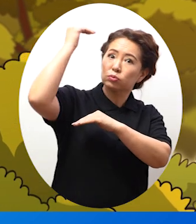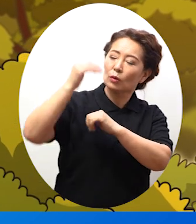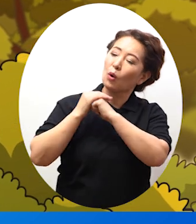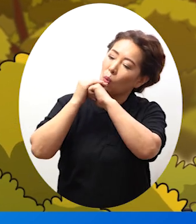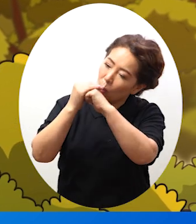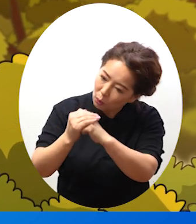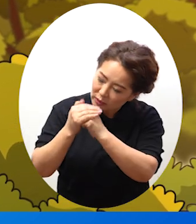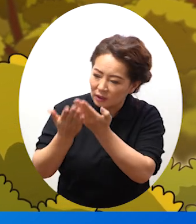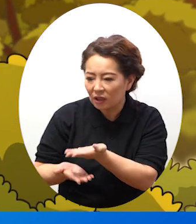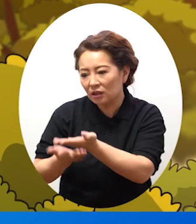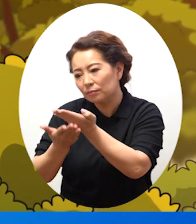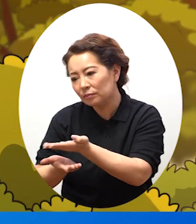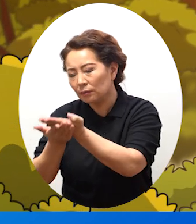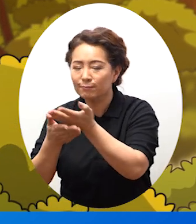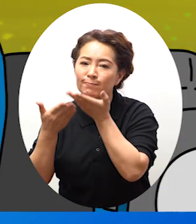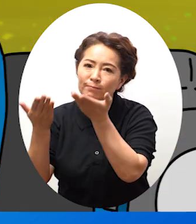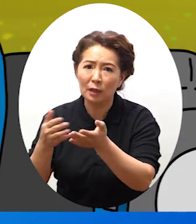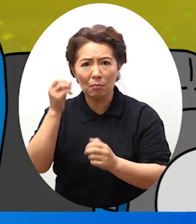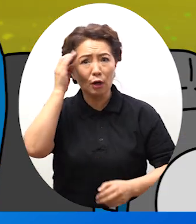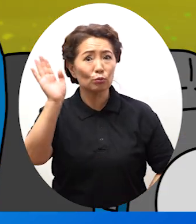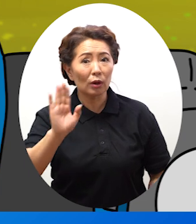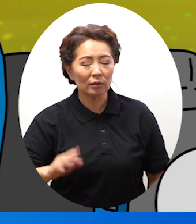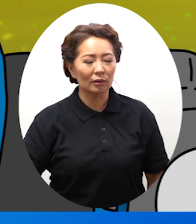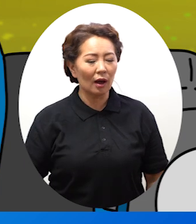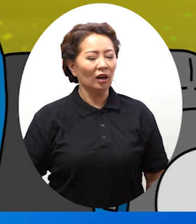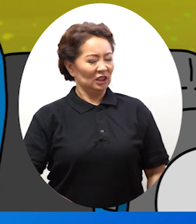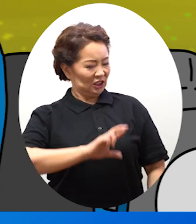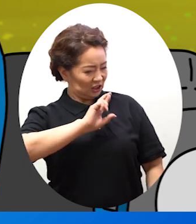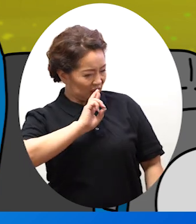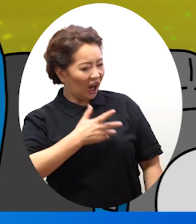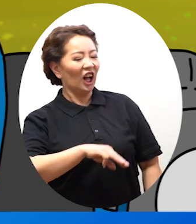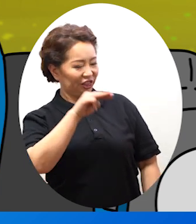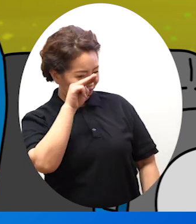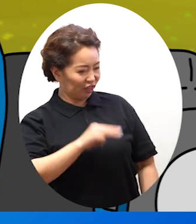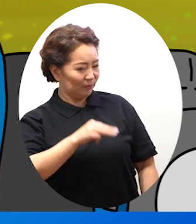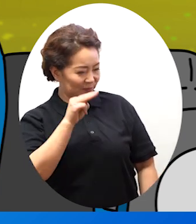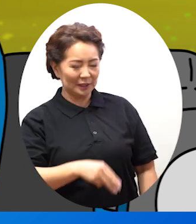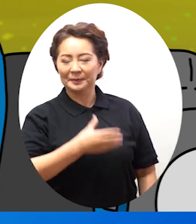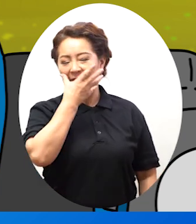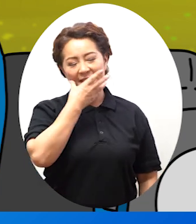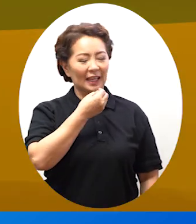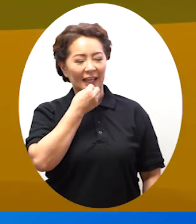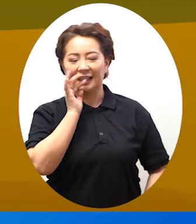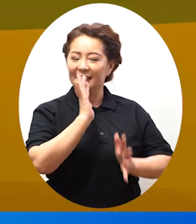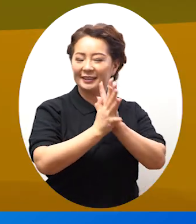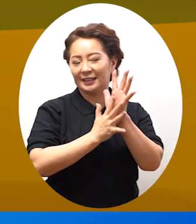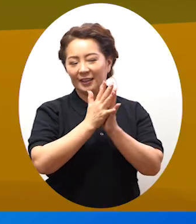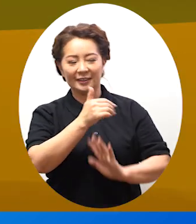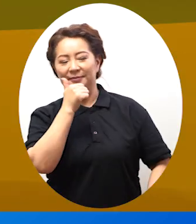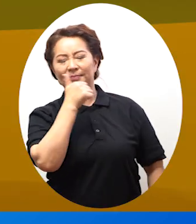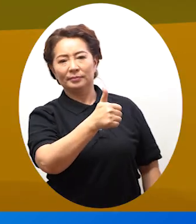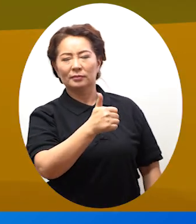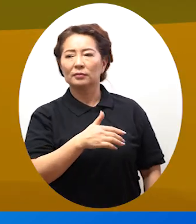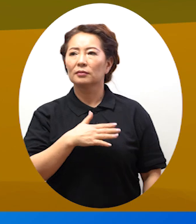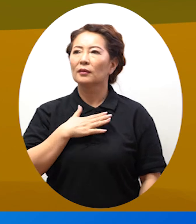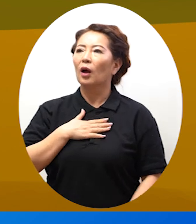өргөн тэтгэхийг мартаж болохгүй. Яг тийм. Ёстой сайхан хэллээ.